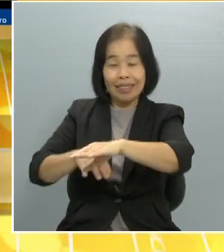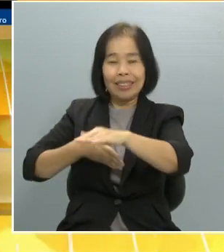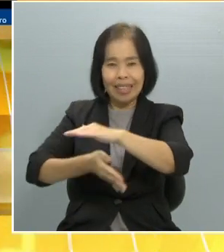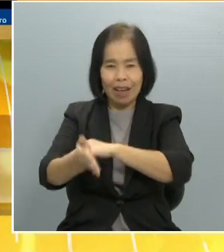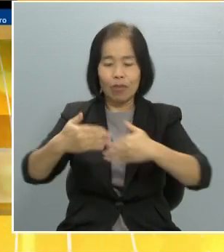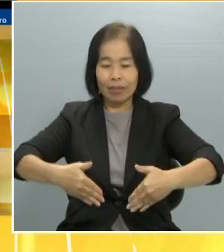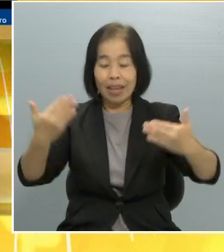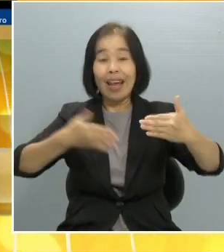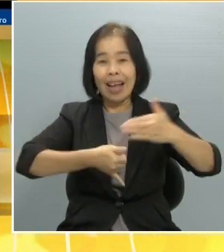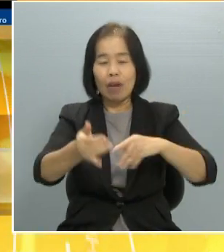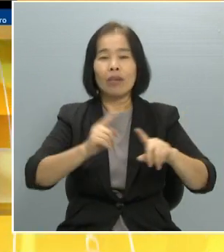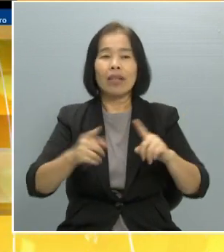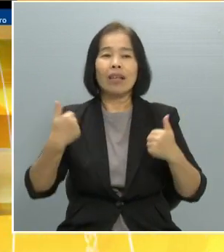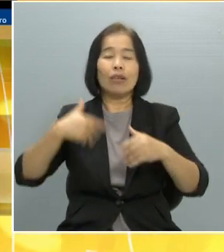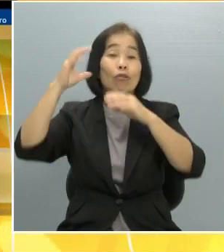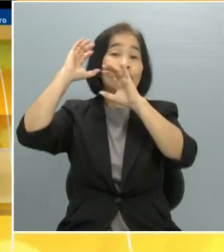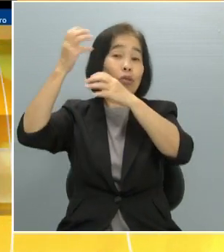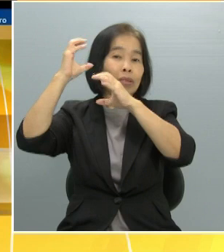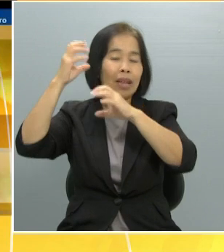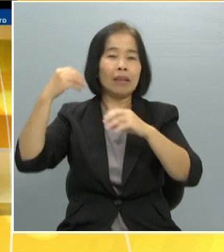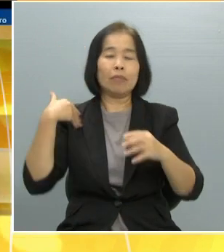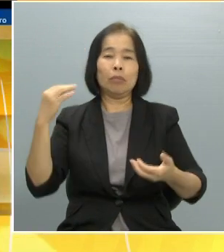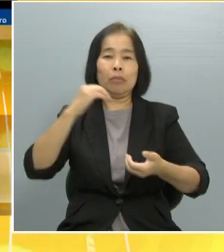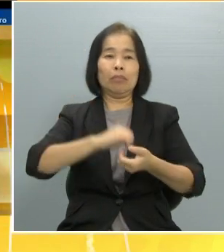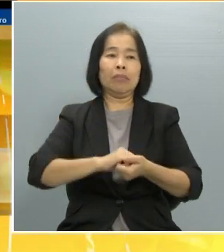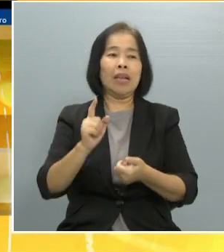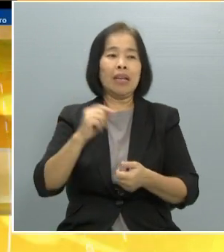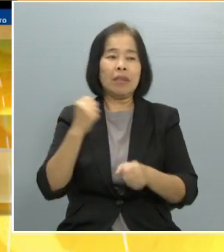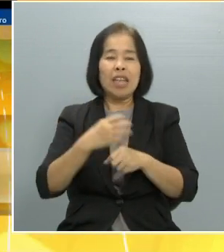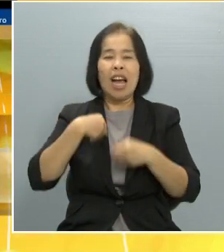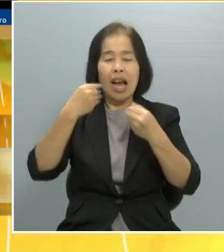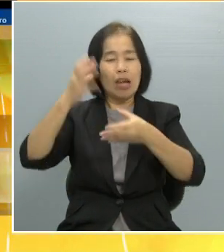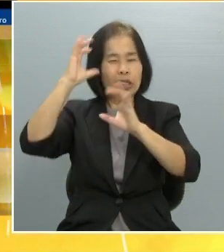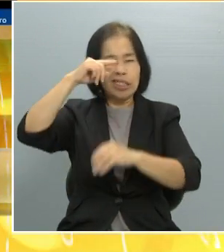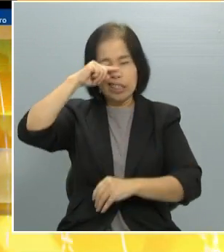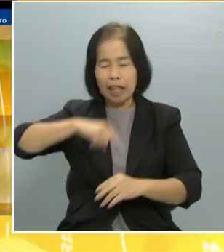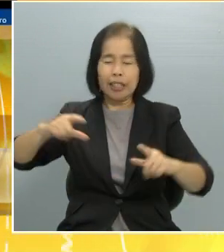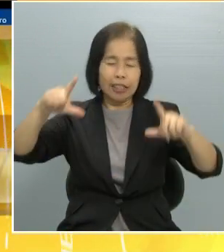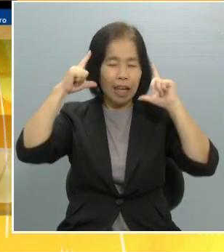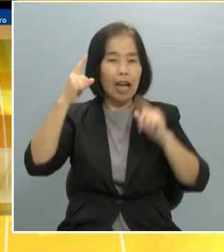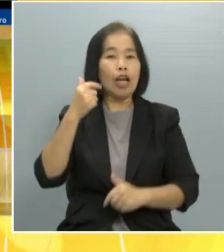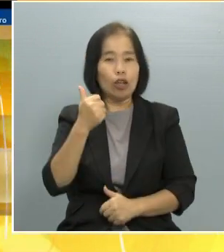ผู้คำกับ ผู้สร้างทั้งสองข้าที่เขาจับไม้จัเมือกัน อยากให้หนังไทยเป็นอย่นี้เป็นปรากฏการณที่ไม่เกิด